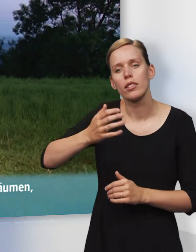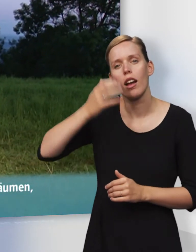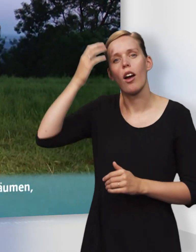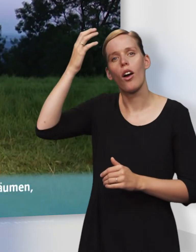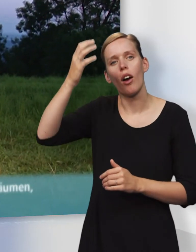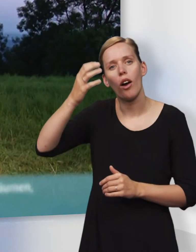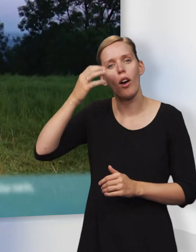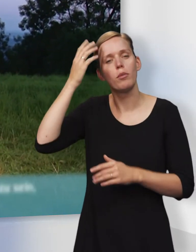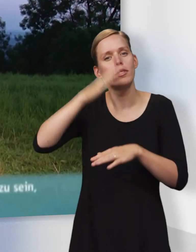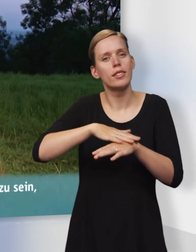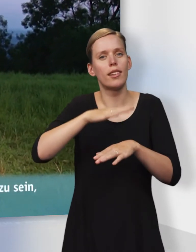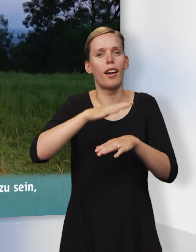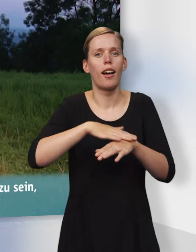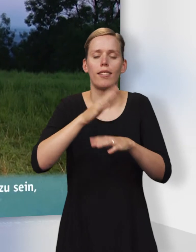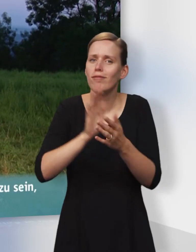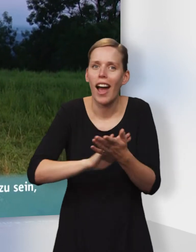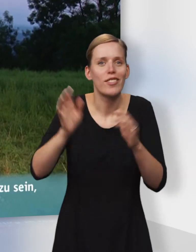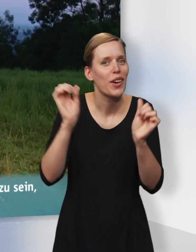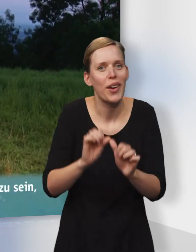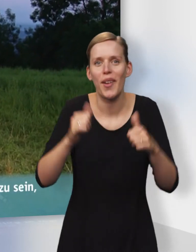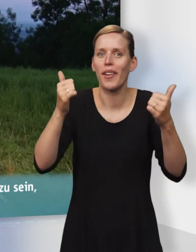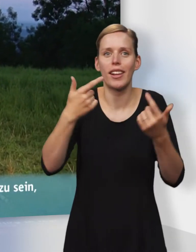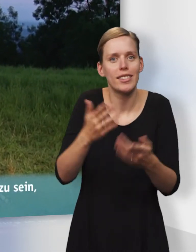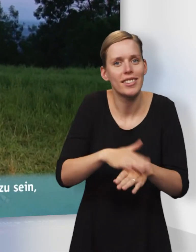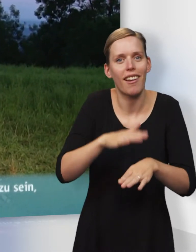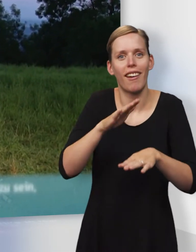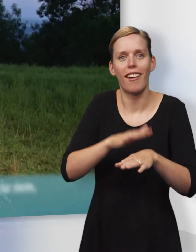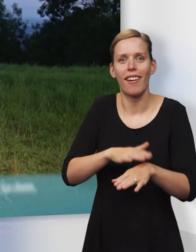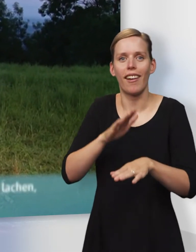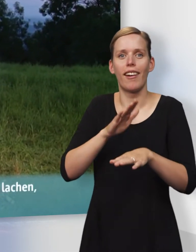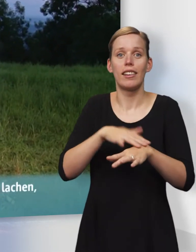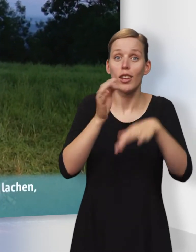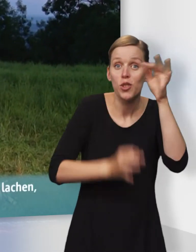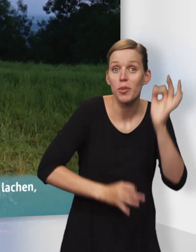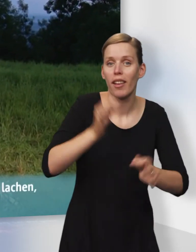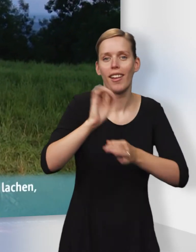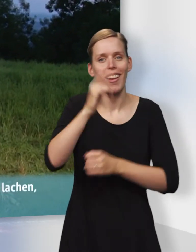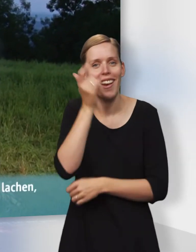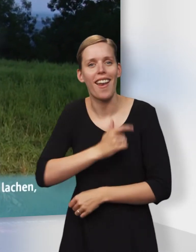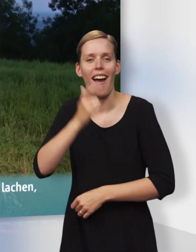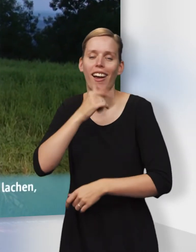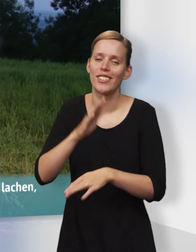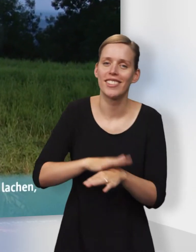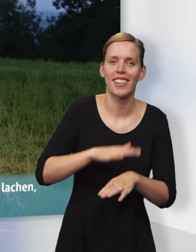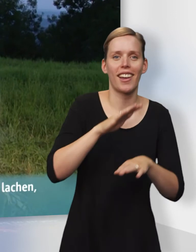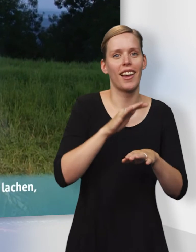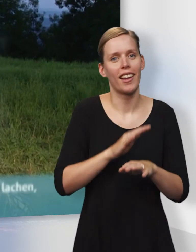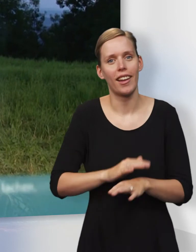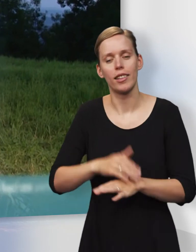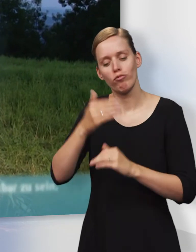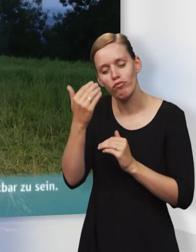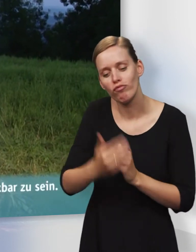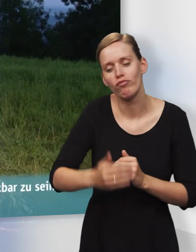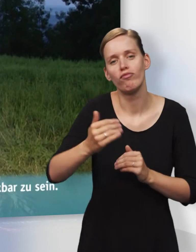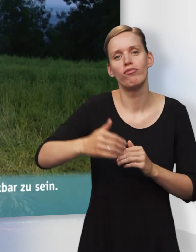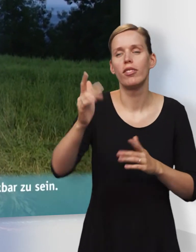Zu träumen, die Zeit einfach glücklich zu sein, die Zeit zu spielen und zu